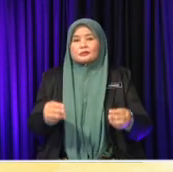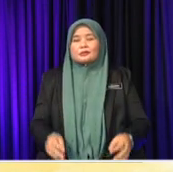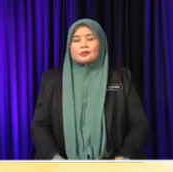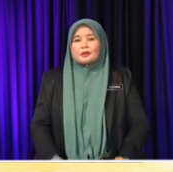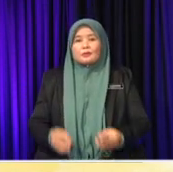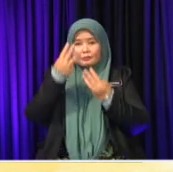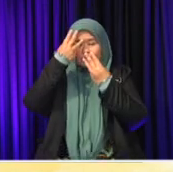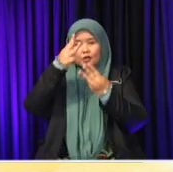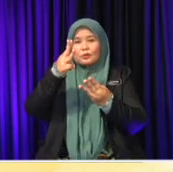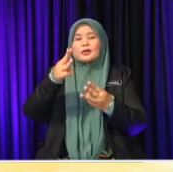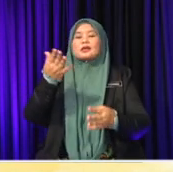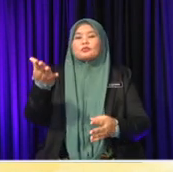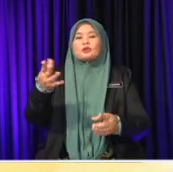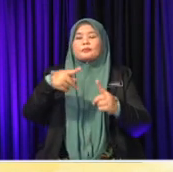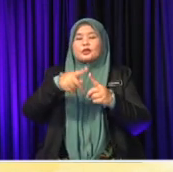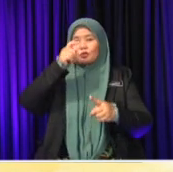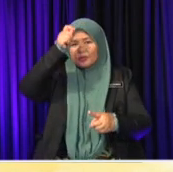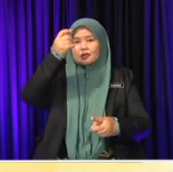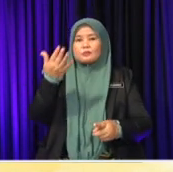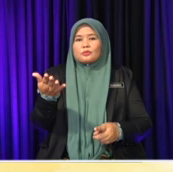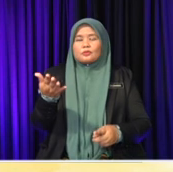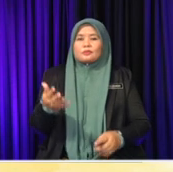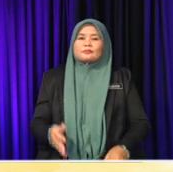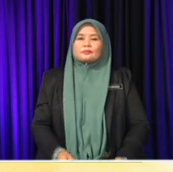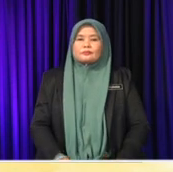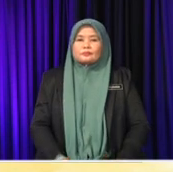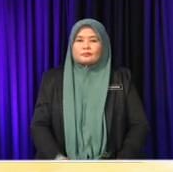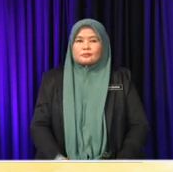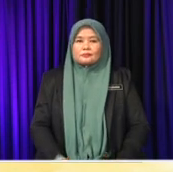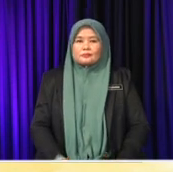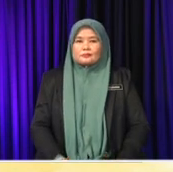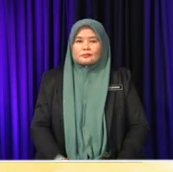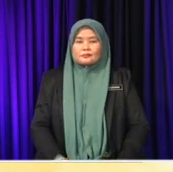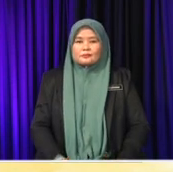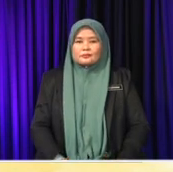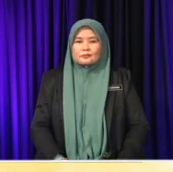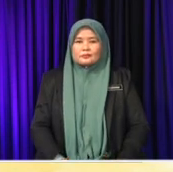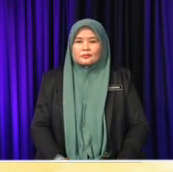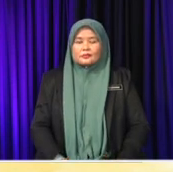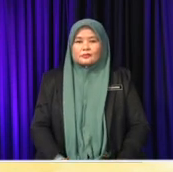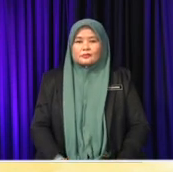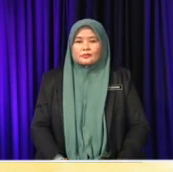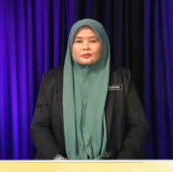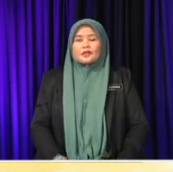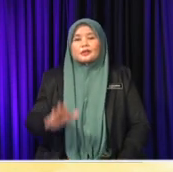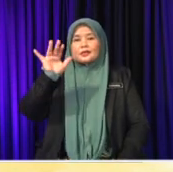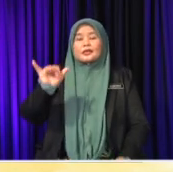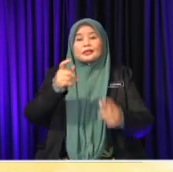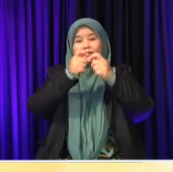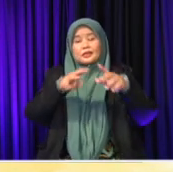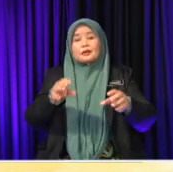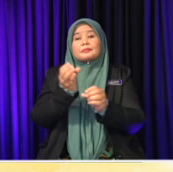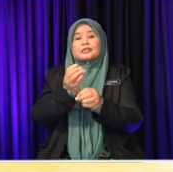bertakwalah kamu kepada Tuhan kamu alladzi kholaqakum min nafsin Wahidah yang telah